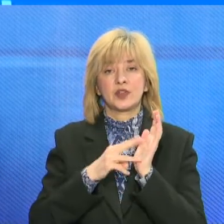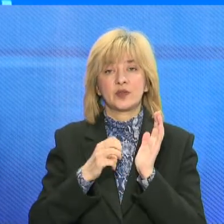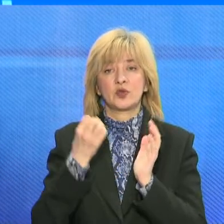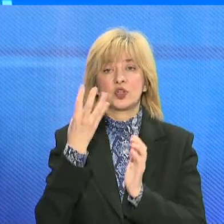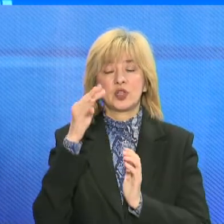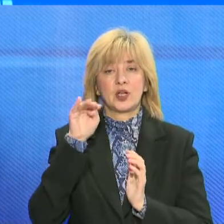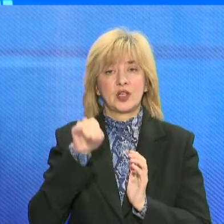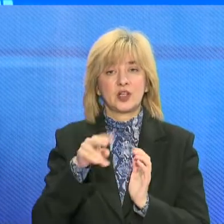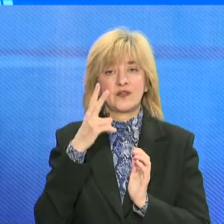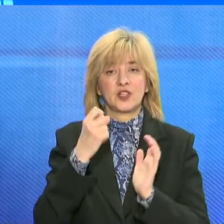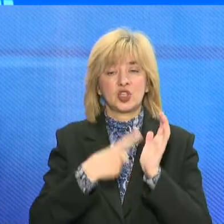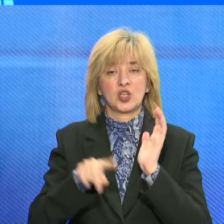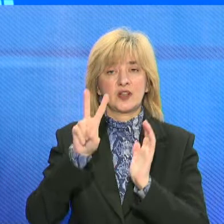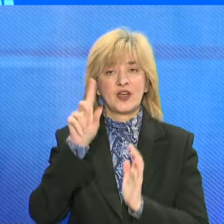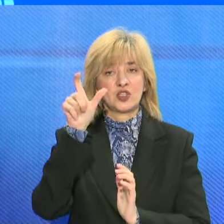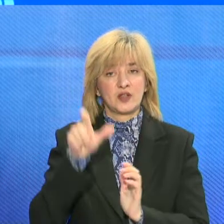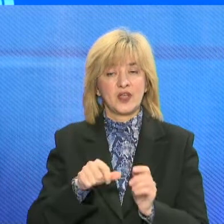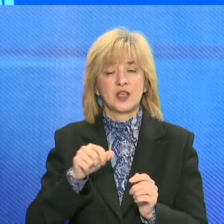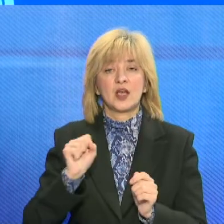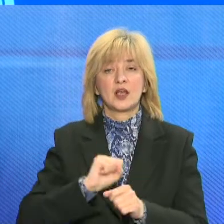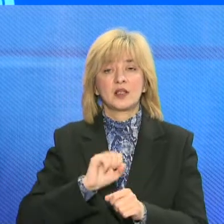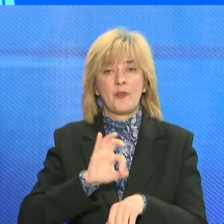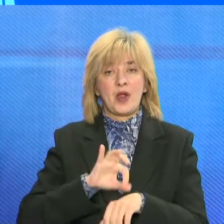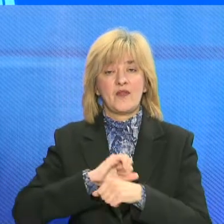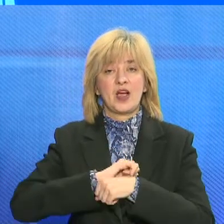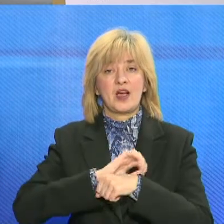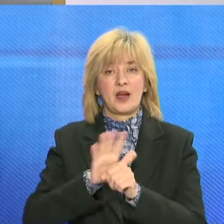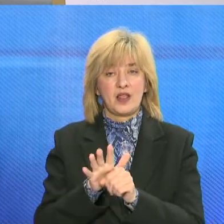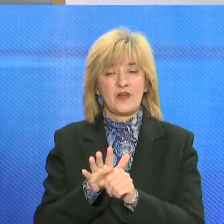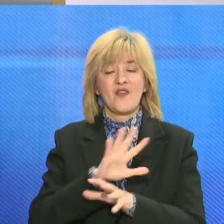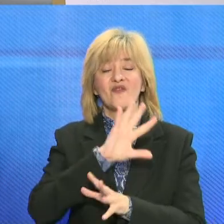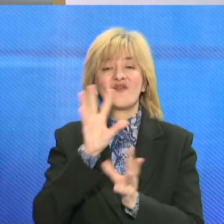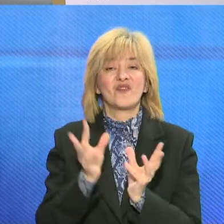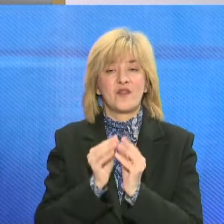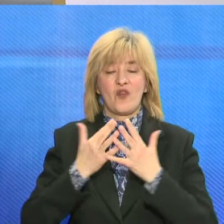814262 человека со становчим тестом на коронавирус. Усяго вылечилось